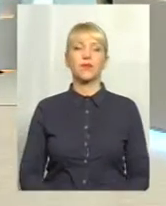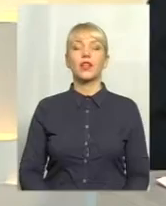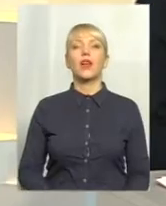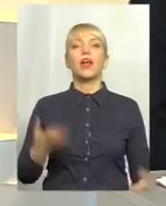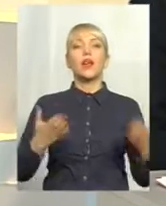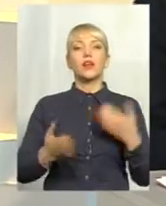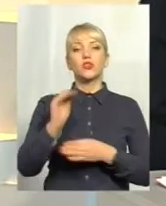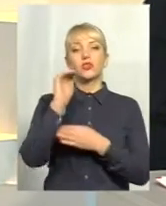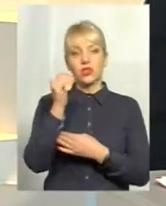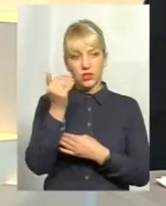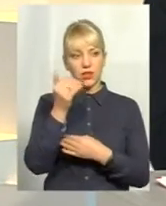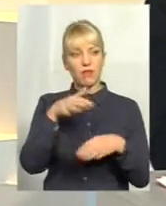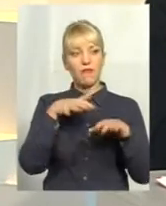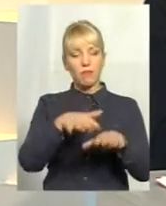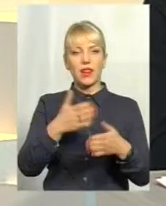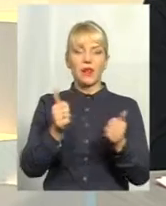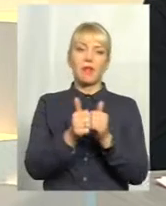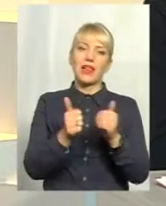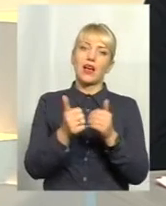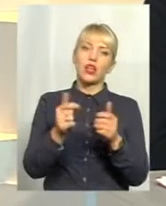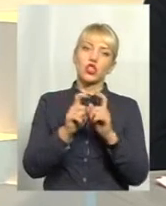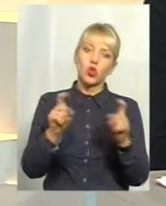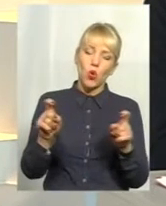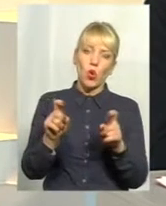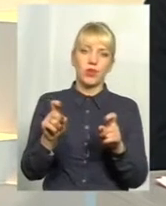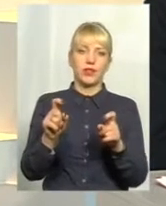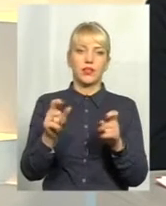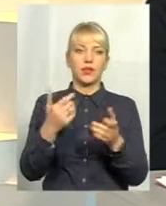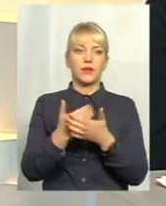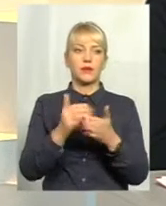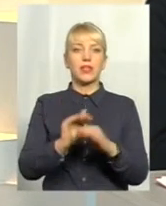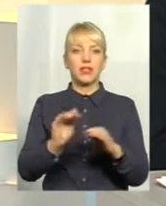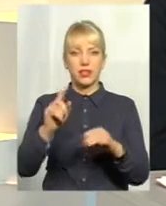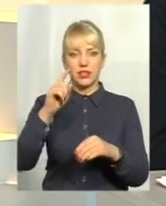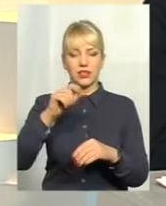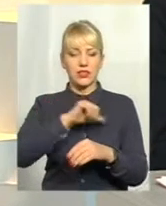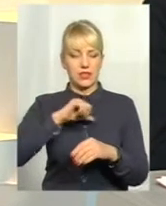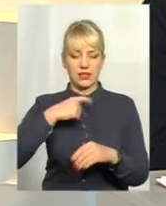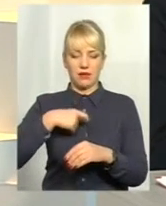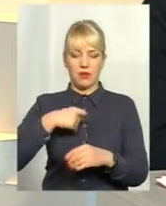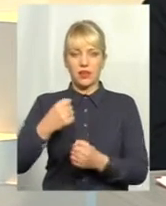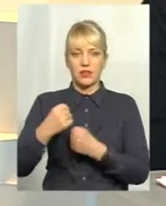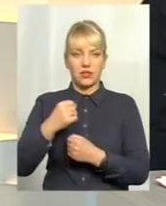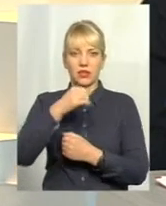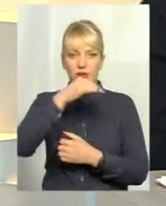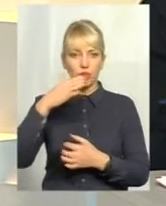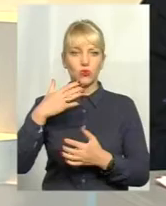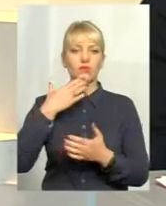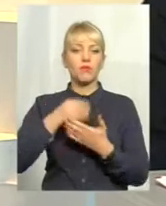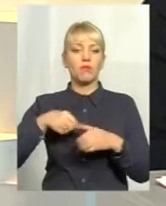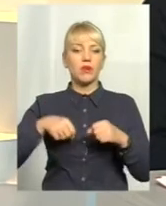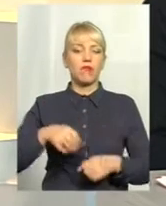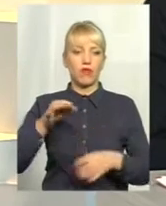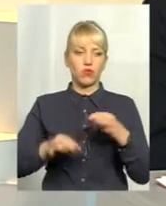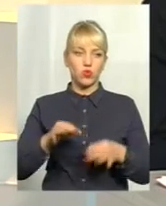Якщо дитина впала там біля школи, мовно кажучи, ну діти, як ми знаємо, вони не можуть захищати власні права в суді,